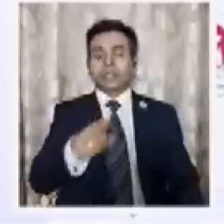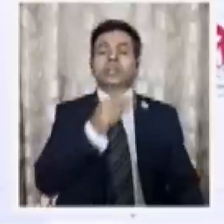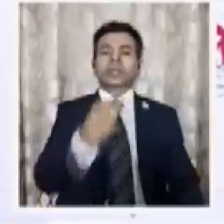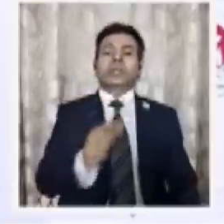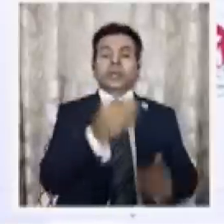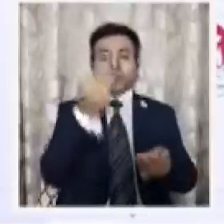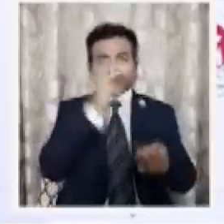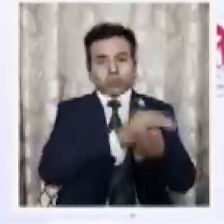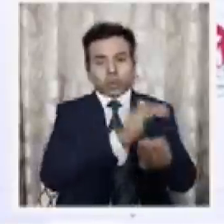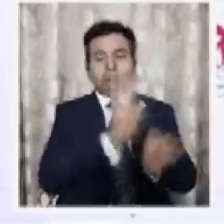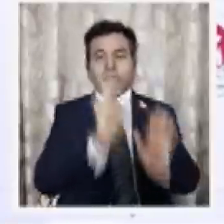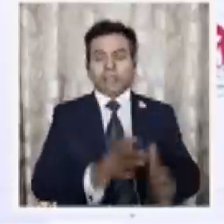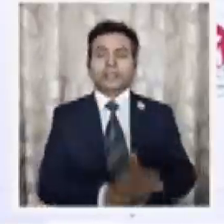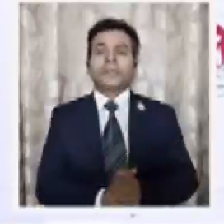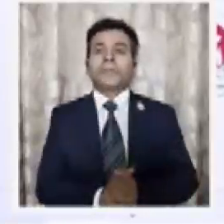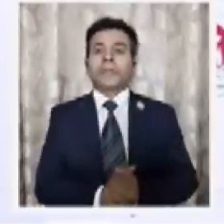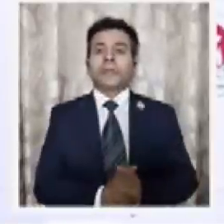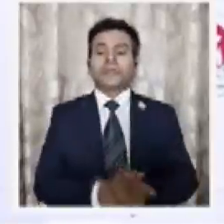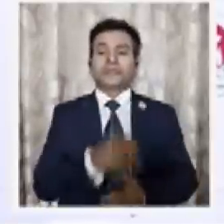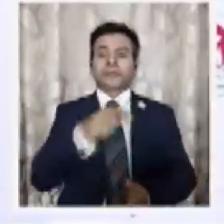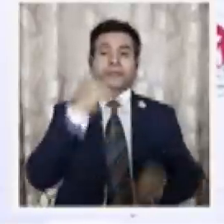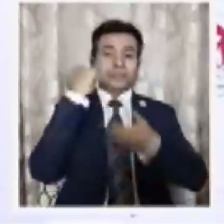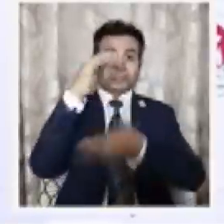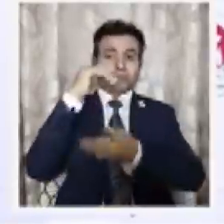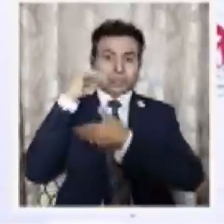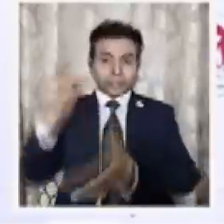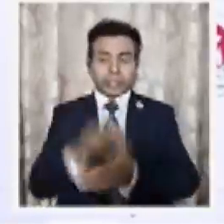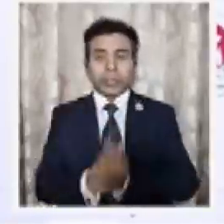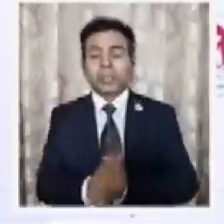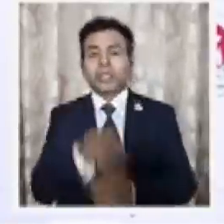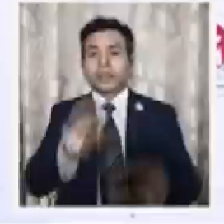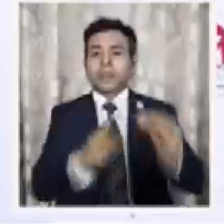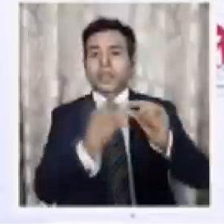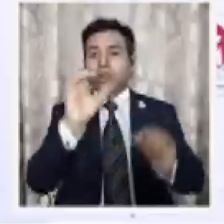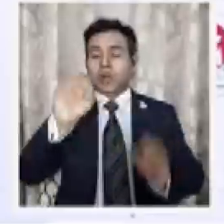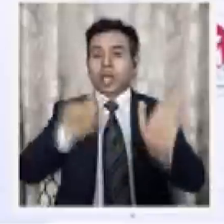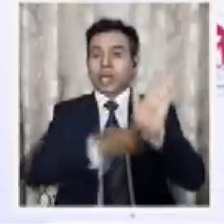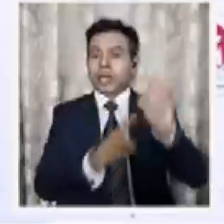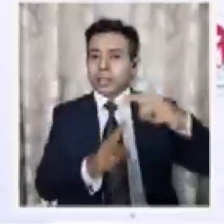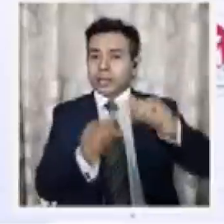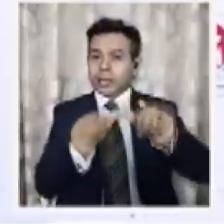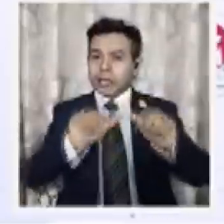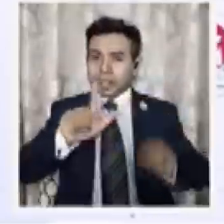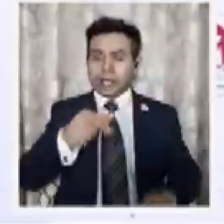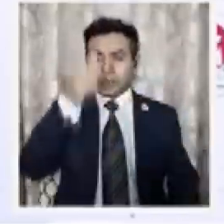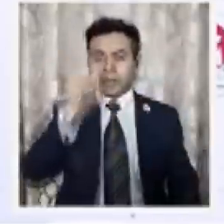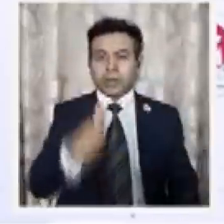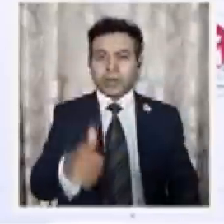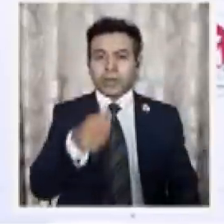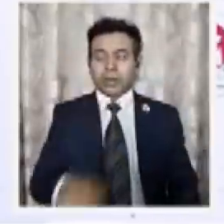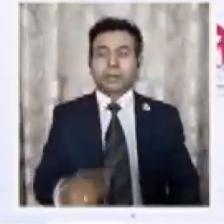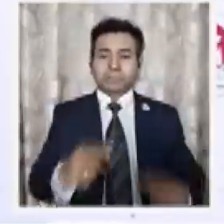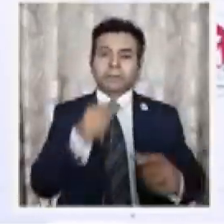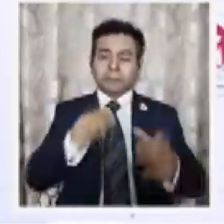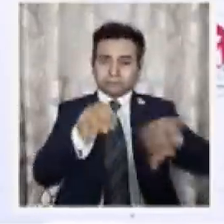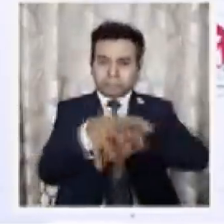1,06,481টি ব্যক্তিগত সুরক্ষা সামগ্রী। এখানে আরেকটি তথ্য যোগ করতে চাই, যেটা সাপ্লাই চেইন ম্যানেজমেন্ট পোর্টাল থেকে পাওয়া